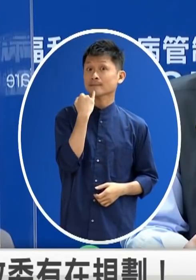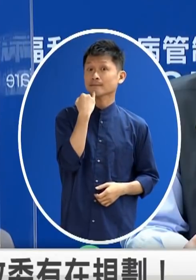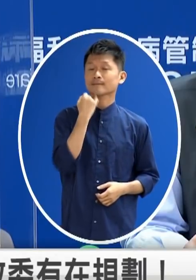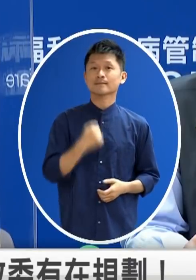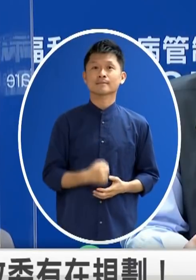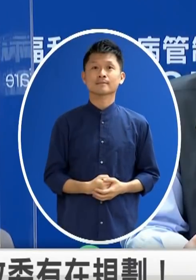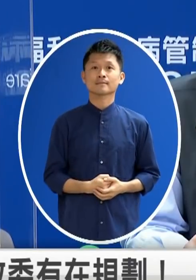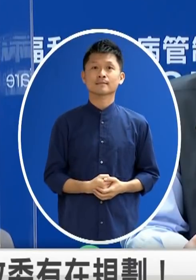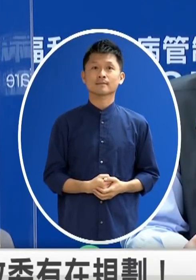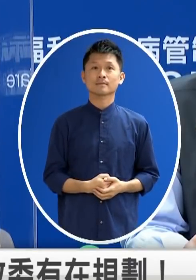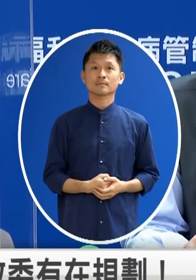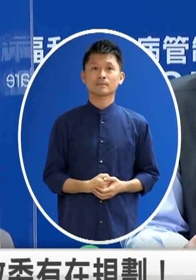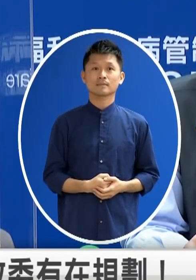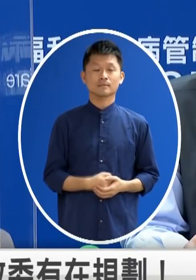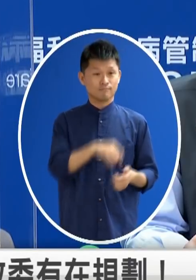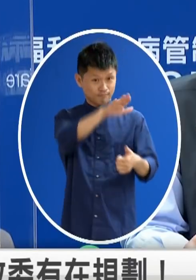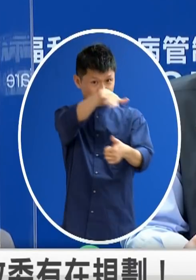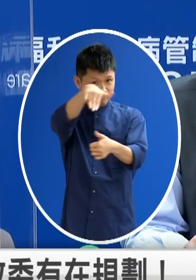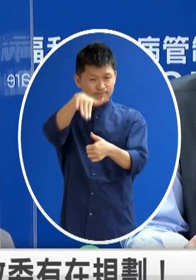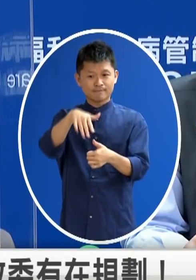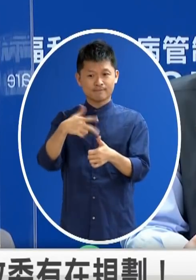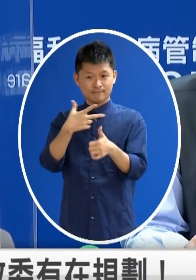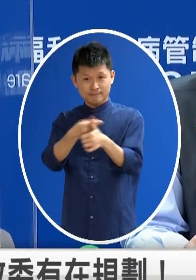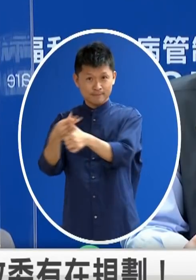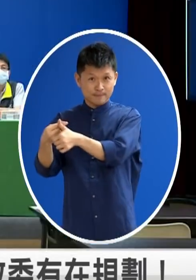对象，好，那也可以请他来打。嘿，